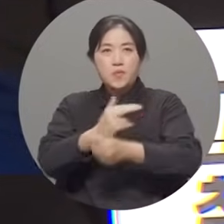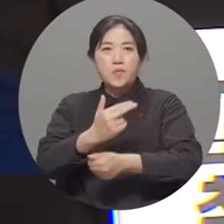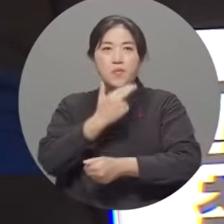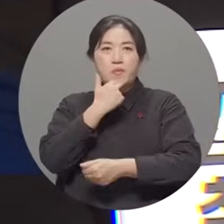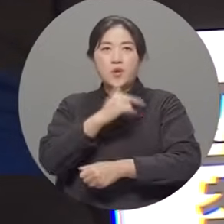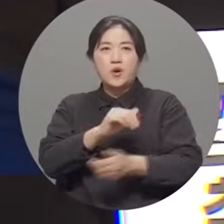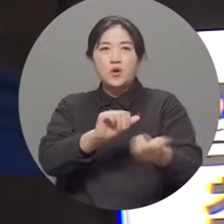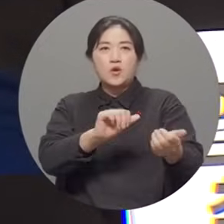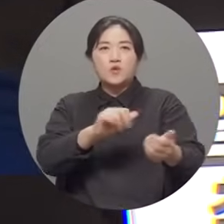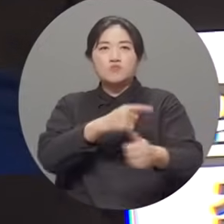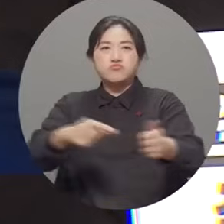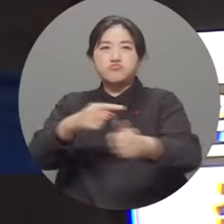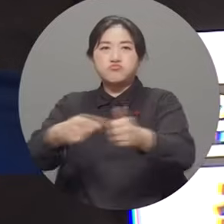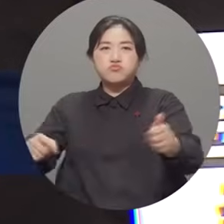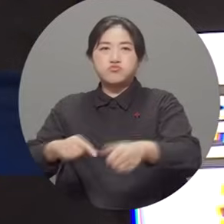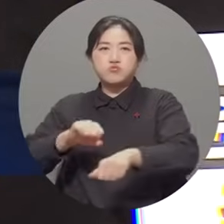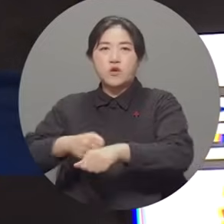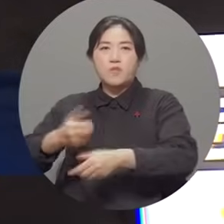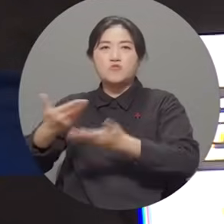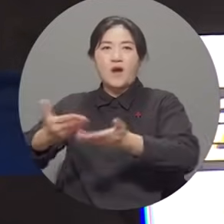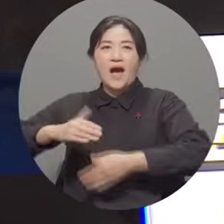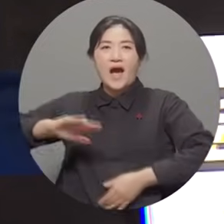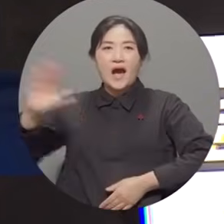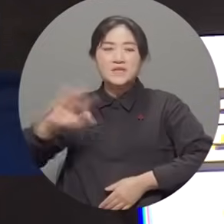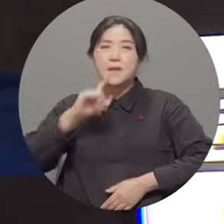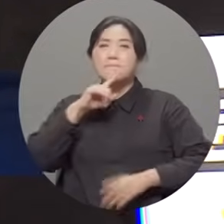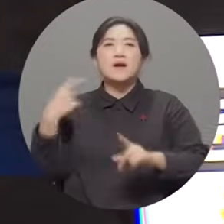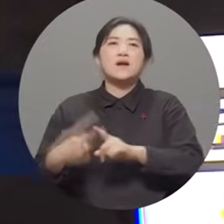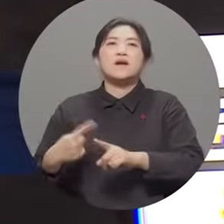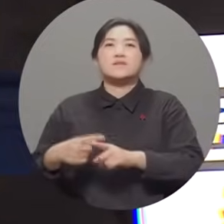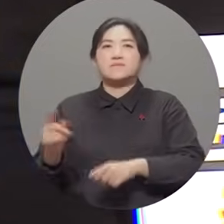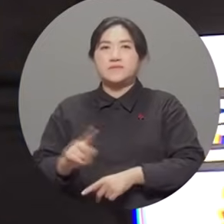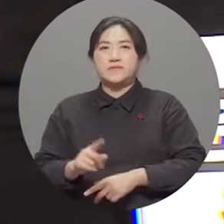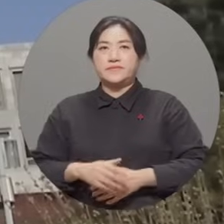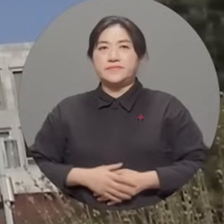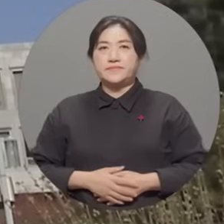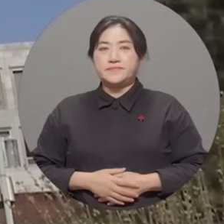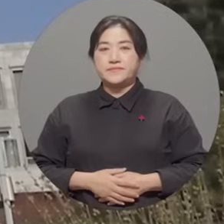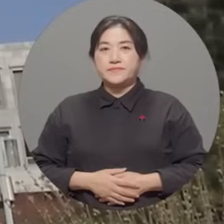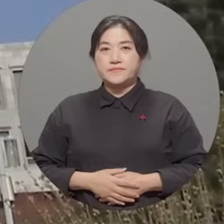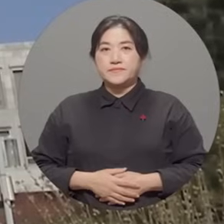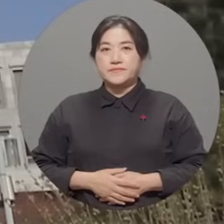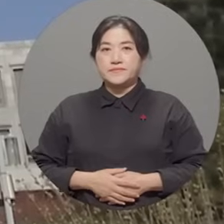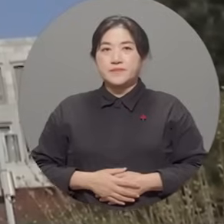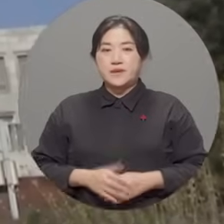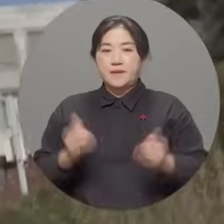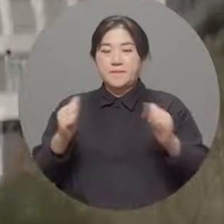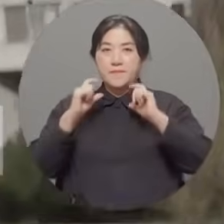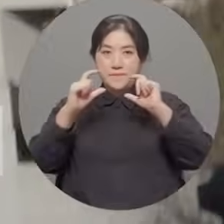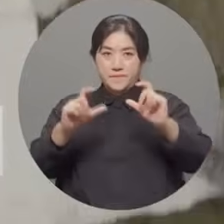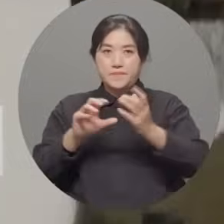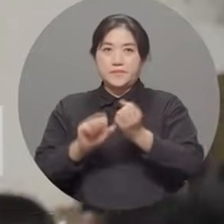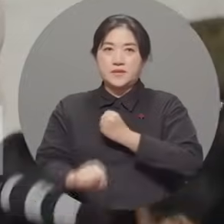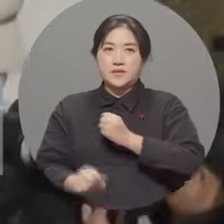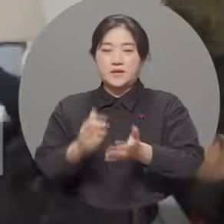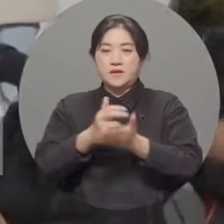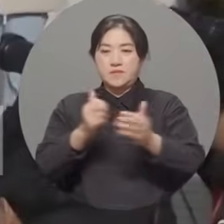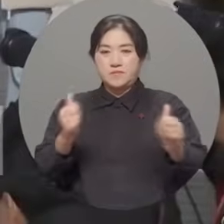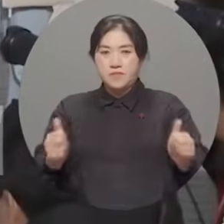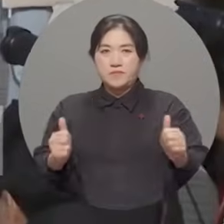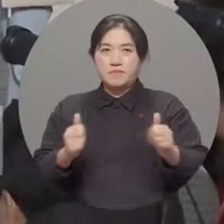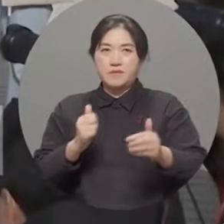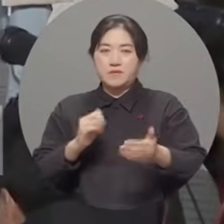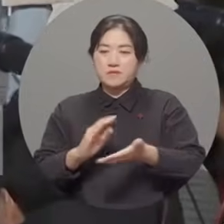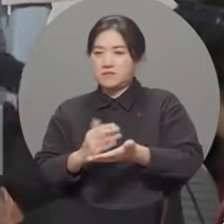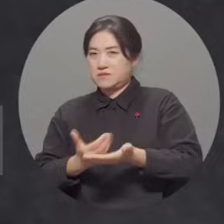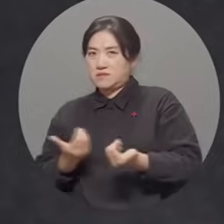없이 죽여도 처벌하지 않겠다는 것과 무엇이 다릅니까? 판결이 선고된 직후 법정을 떠나지 못한 채